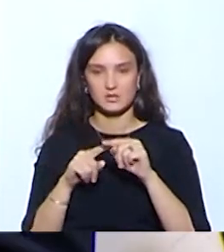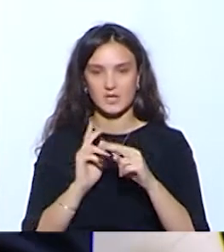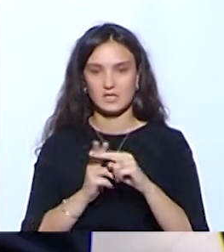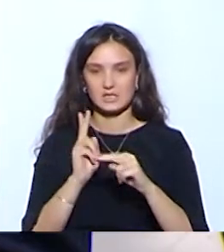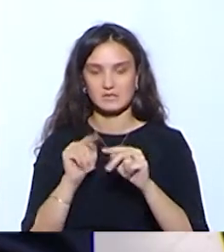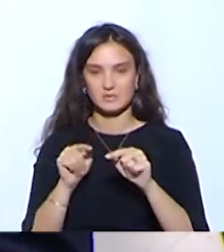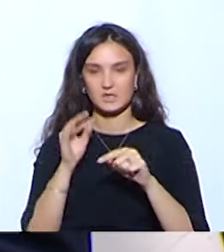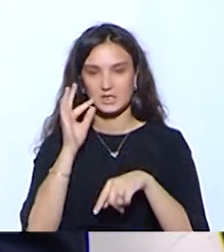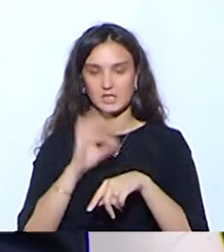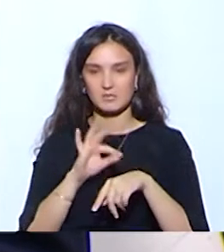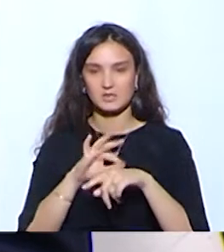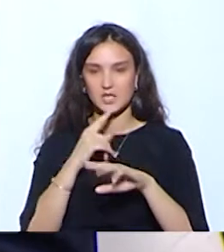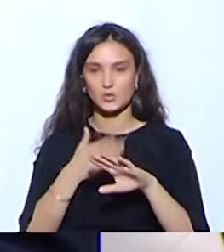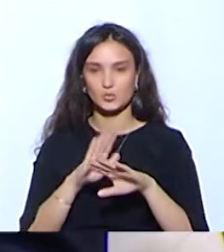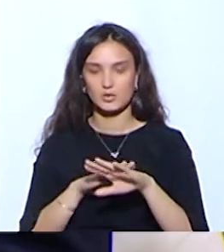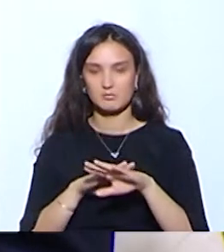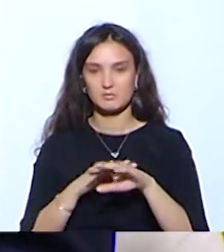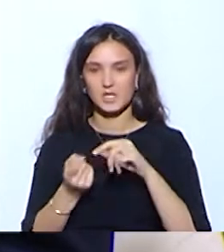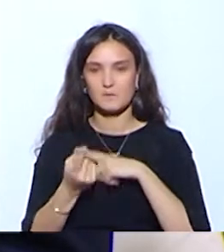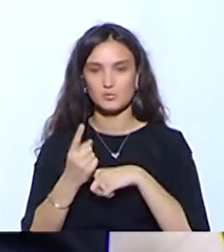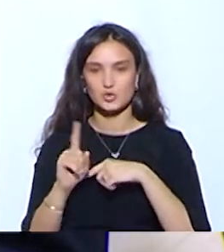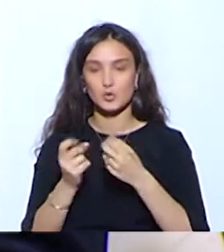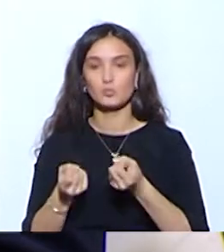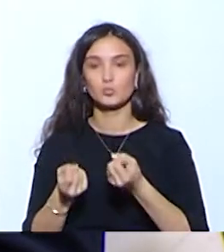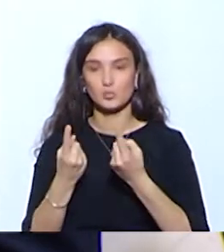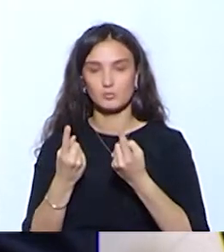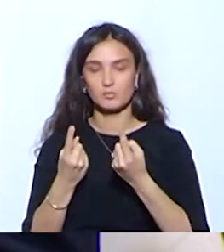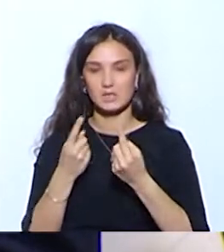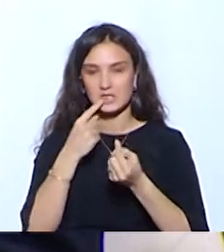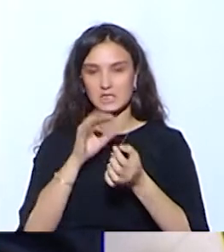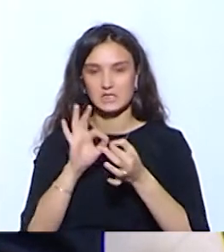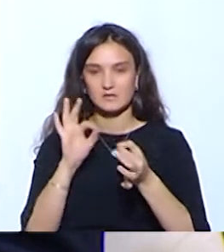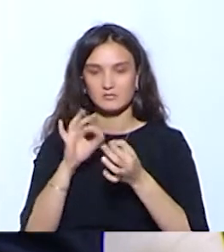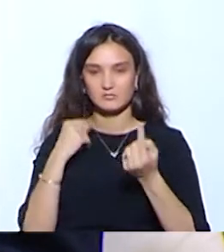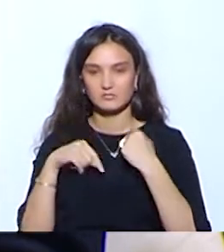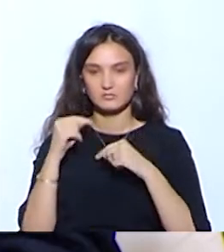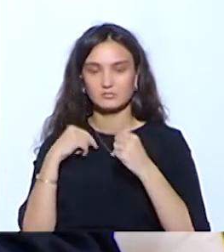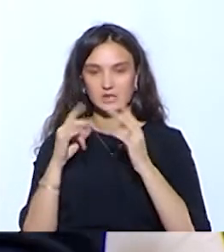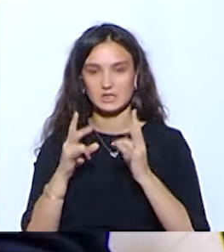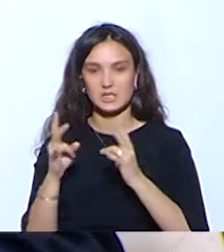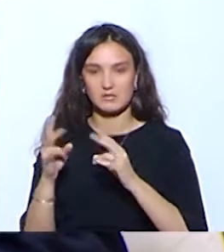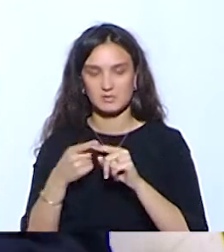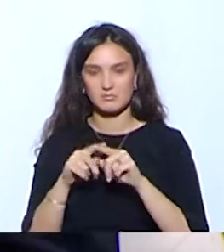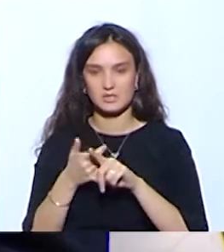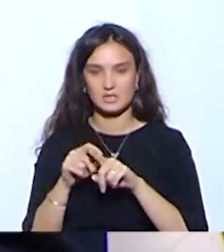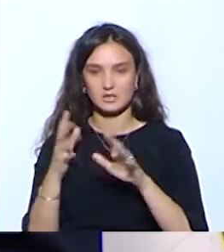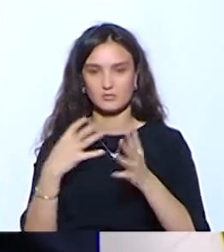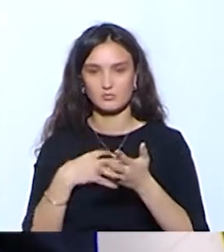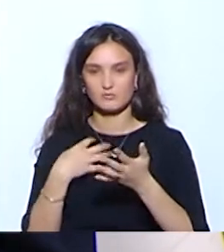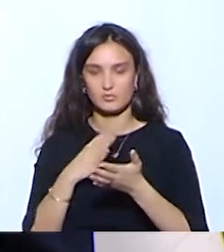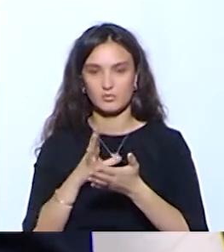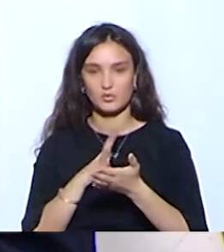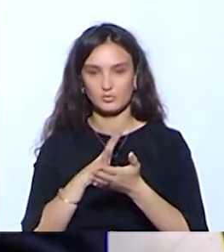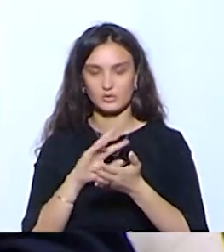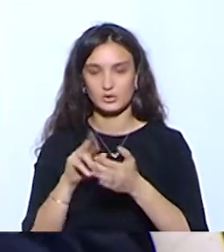თავიდან დიაბეტის გართულებებს, აღმოჩნდა, რომ თურმე წვრილი სიზარღვების დაზიანების მხრივ ამას ძალიან დიდი მნიშვნელობა